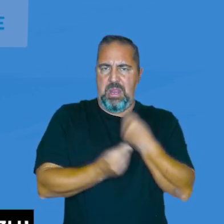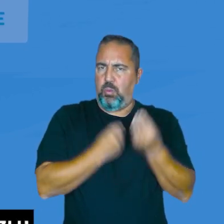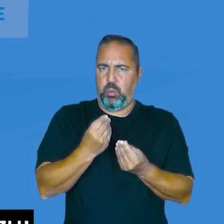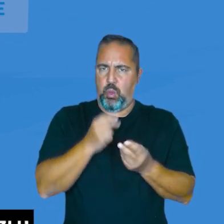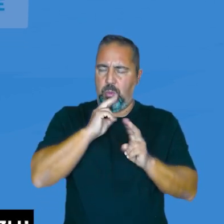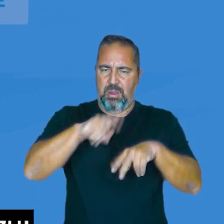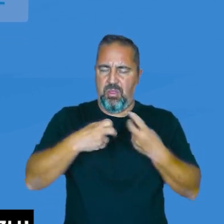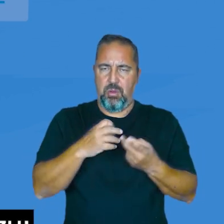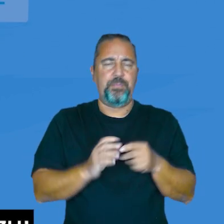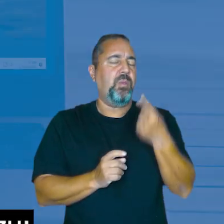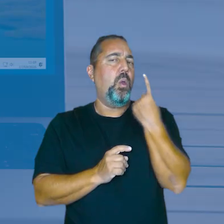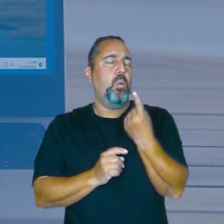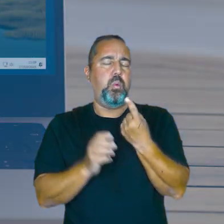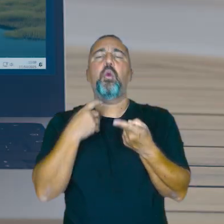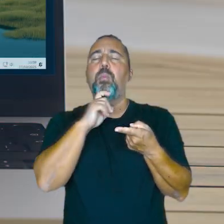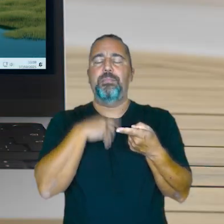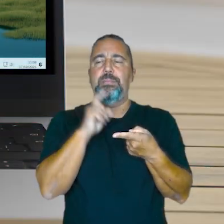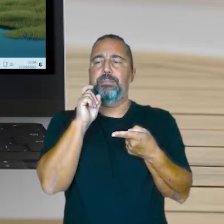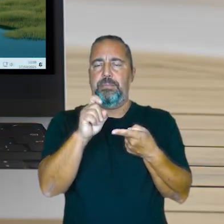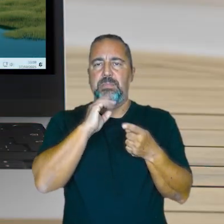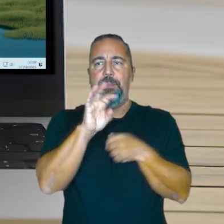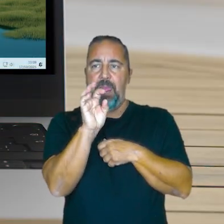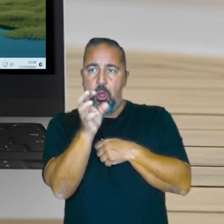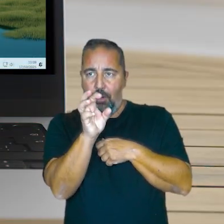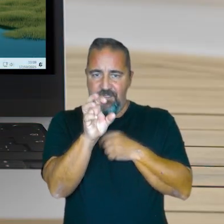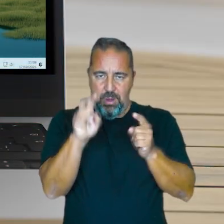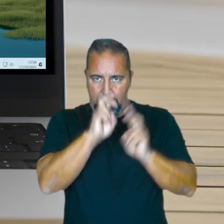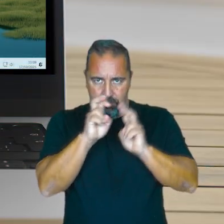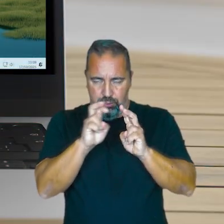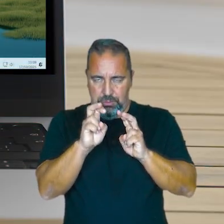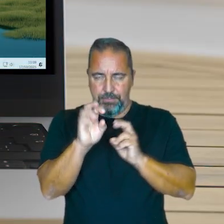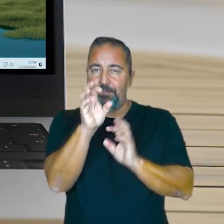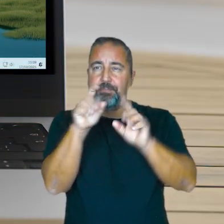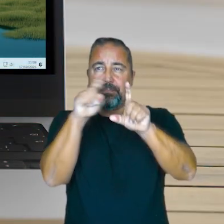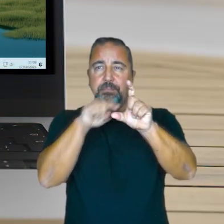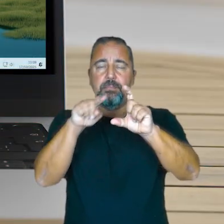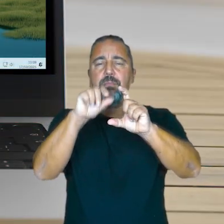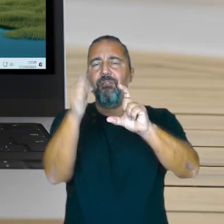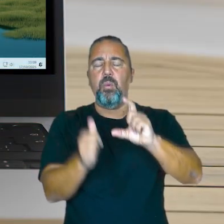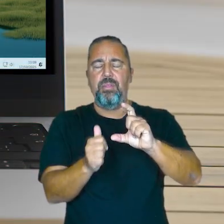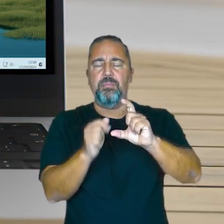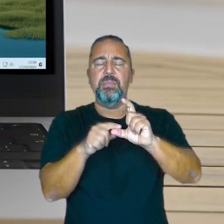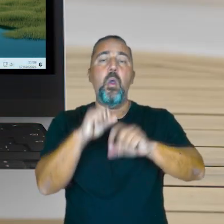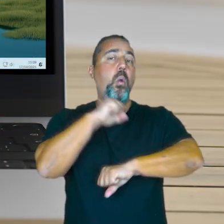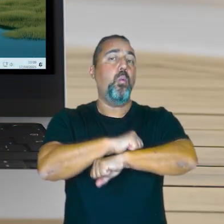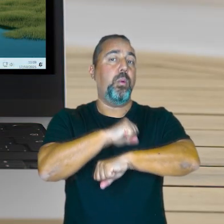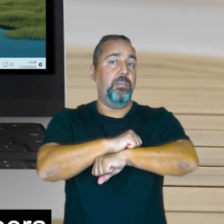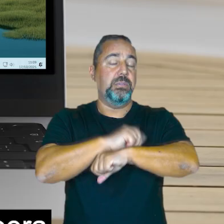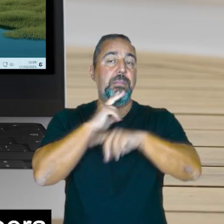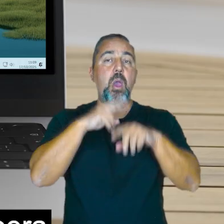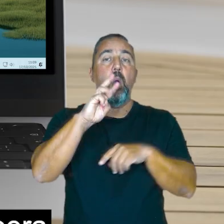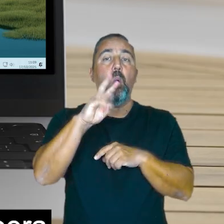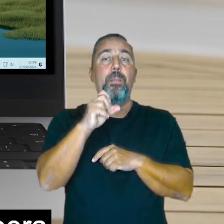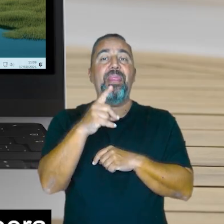baduzu, honela egin dezakezu. Bat, zoaz, konfigurazioa, Windows Update atalera.